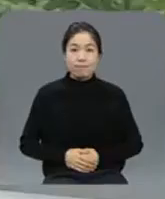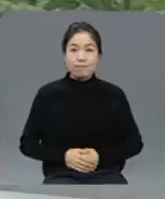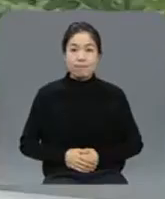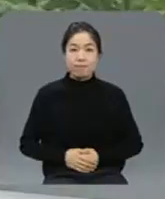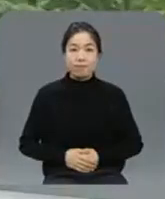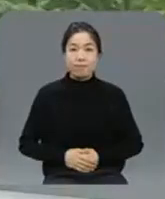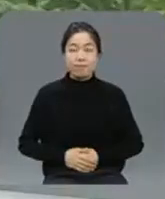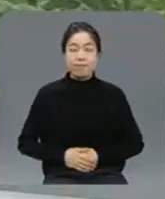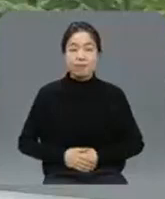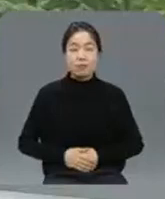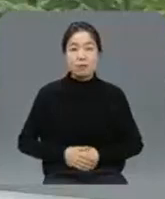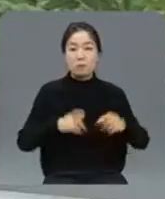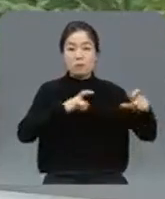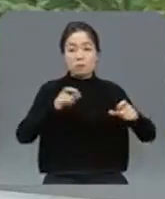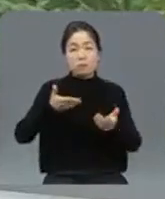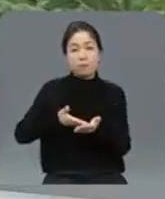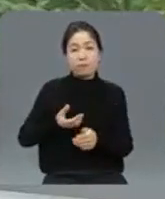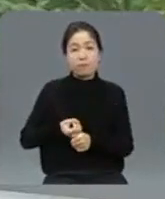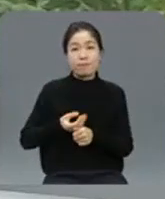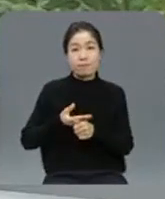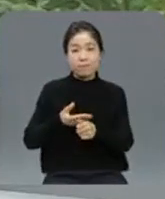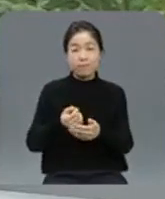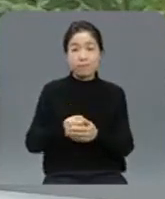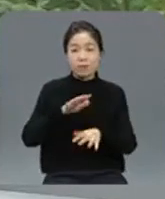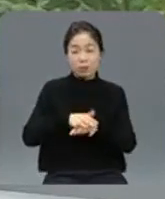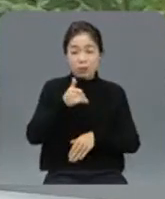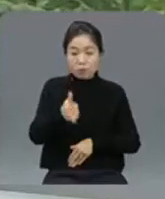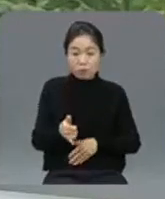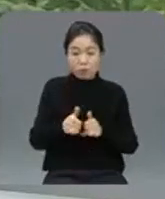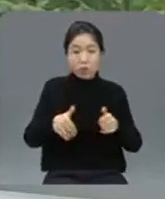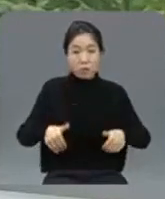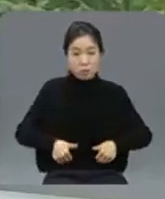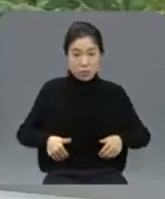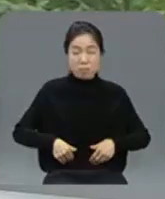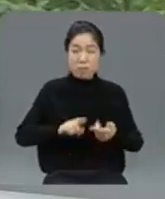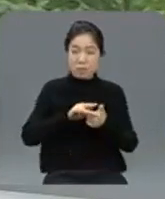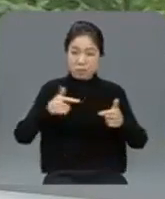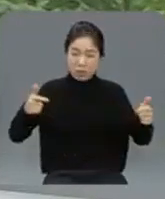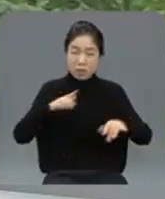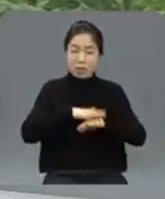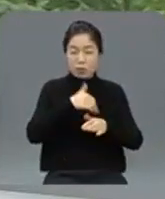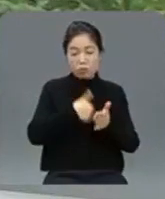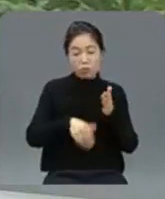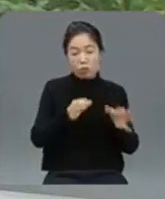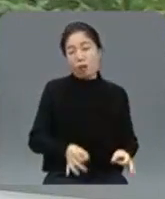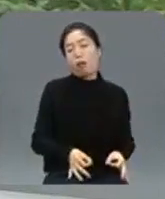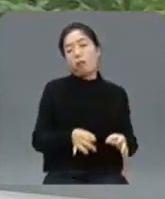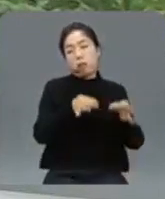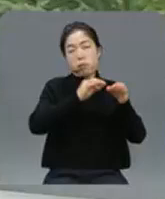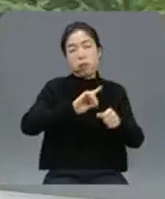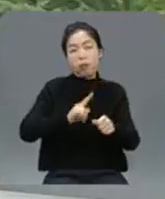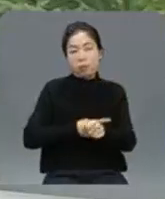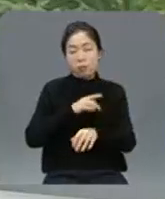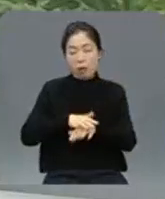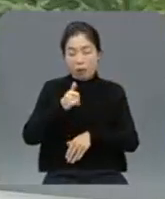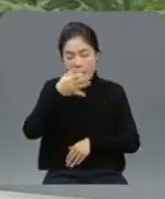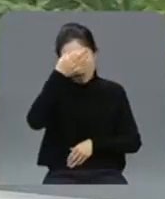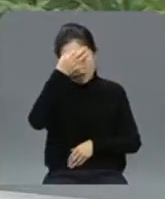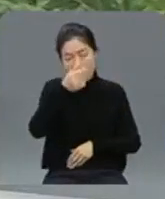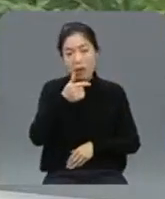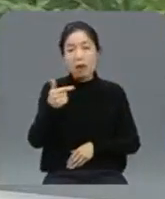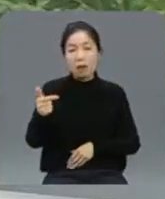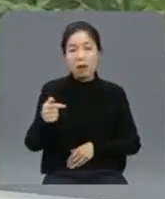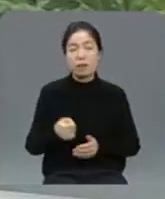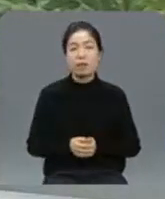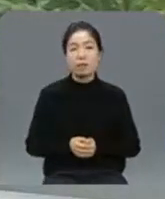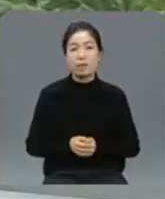이슈였습니다 네트워크 소식입니다 농사를 짓는데 필요한 각종 농자재 가격이 크게 올라서 농민들의 시름이 깊어지고